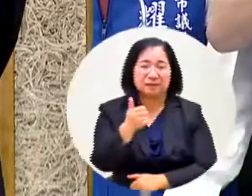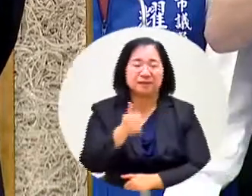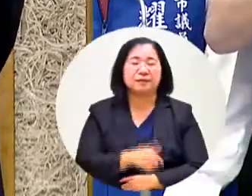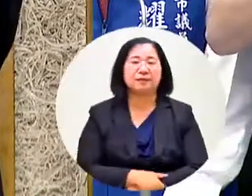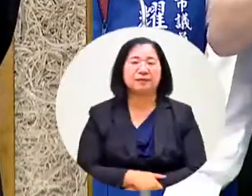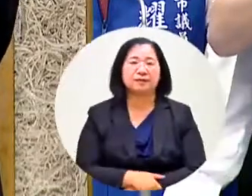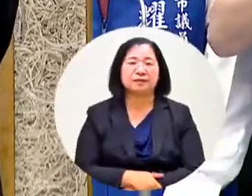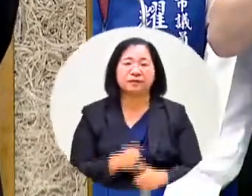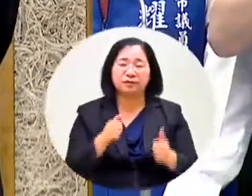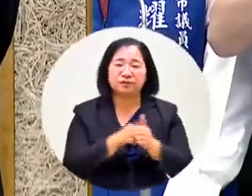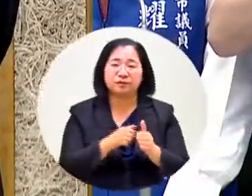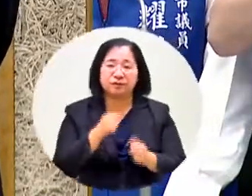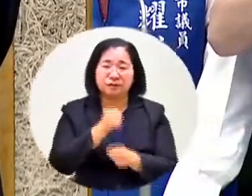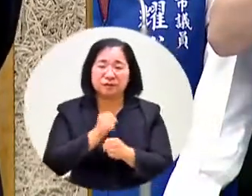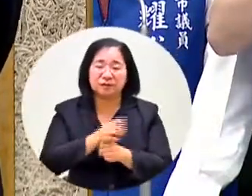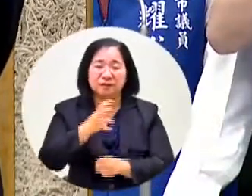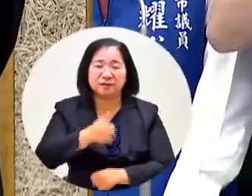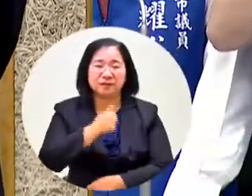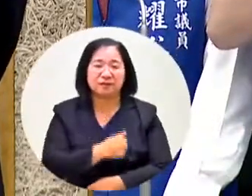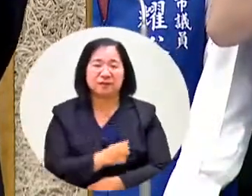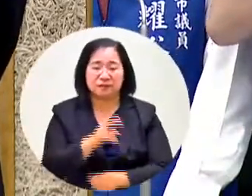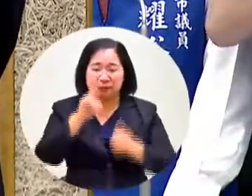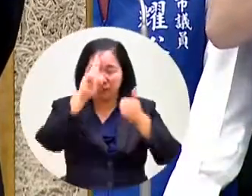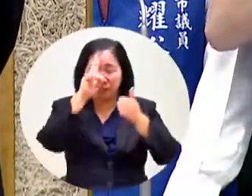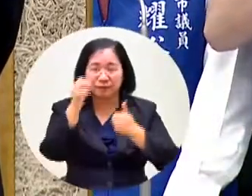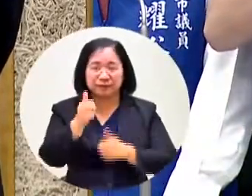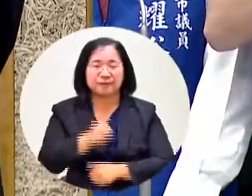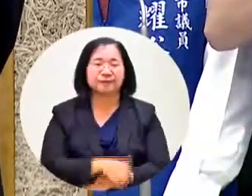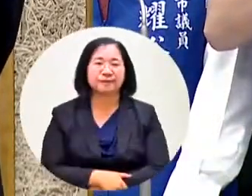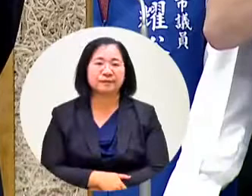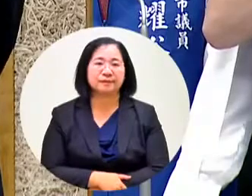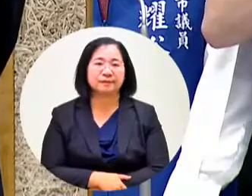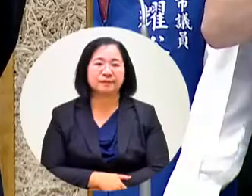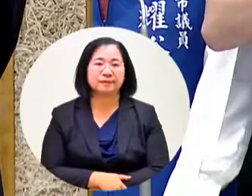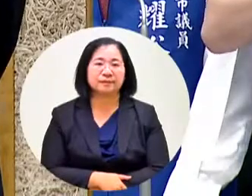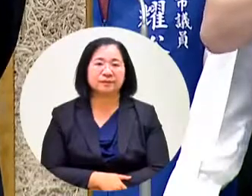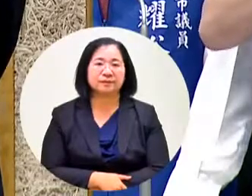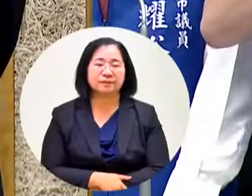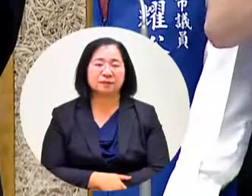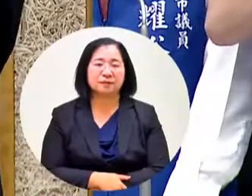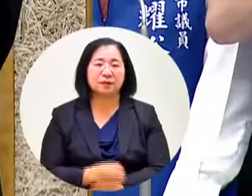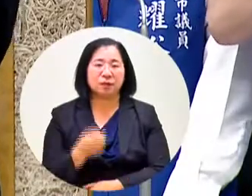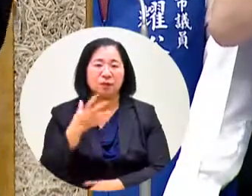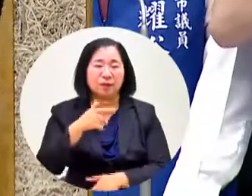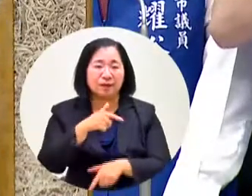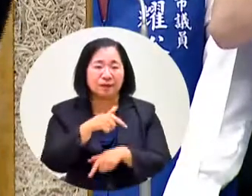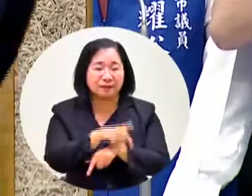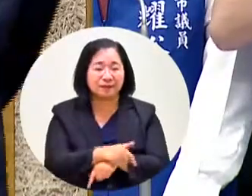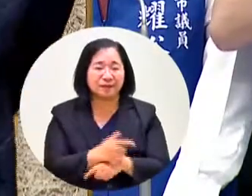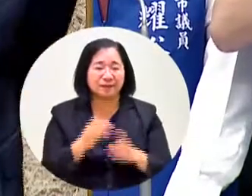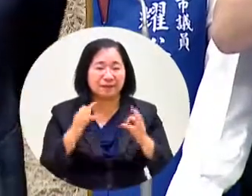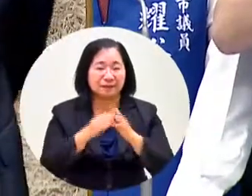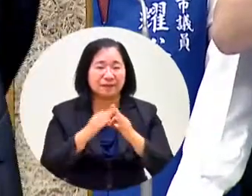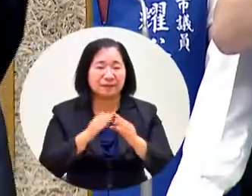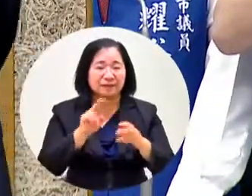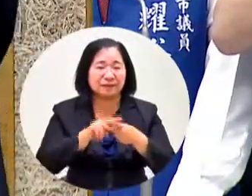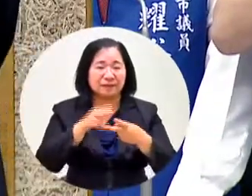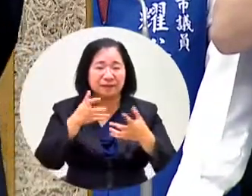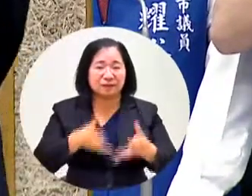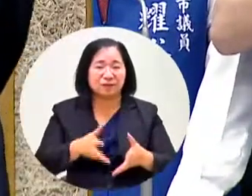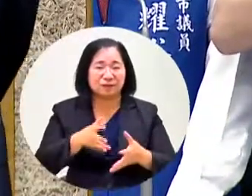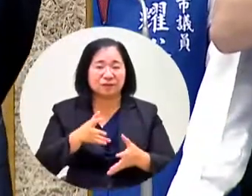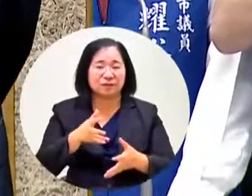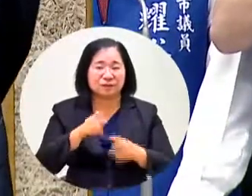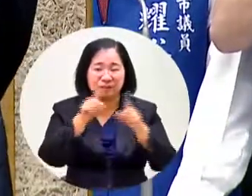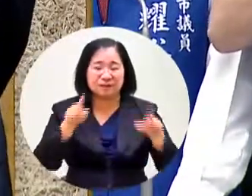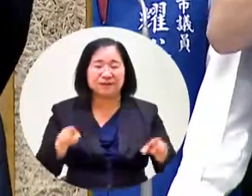长。 那现在行政院南部联合服务中心的执行长是谁？ 陈正文先生。 那副执行长呢？